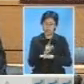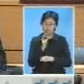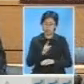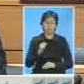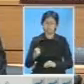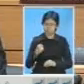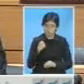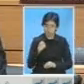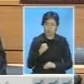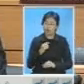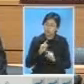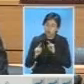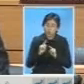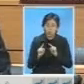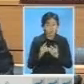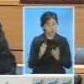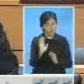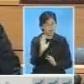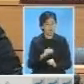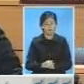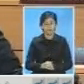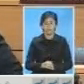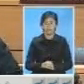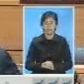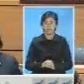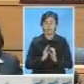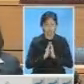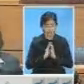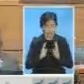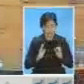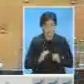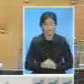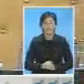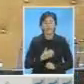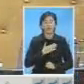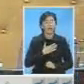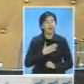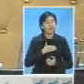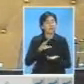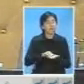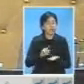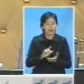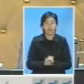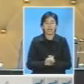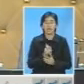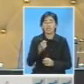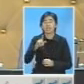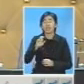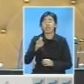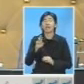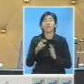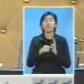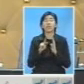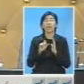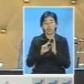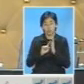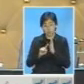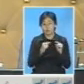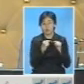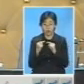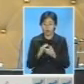ประธานมัวแต่คุยกับท่านอื่นอยู่ไม่ได้นะคะขอบพระคุณ ผมเพิ่งรับเรื่องว่าท่านอภิรักษ์จะอภิปรายต่อเชิญท่านเก่งกรุ